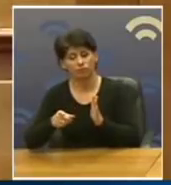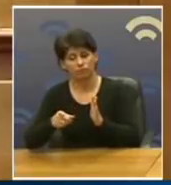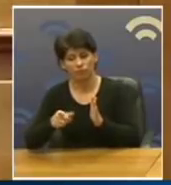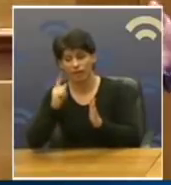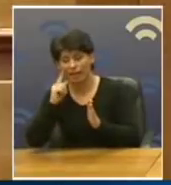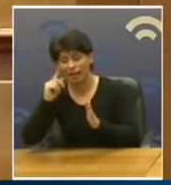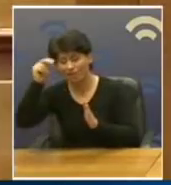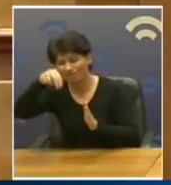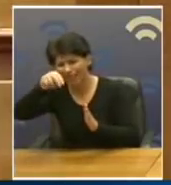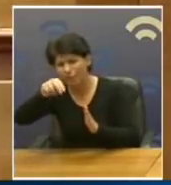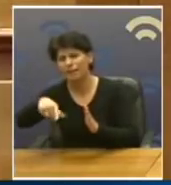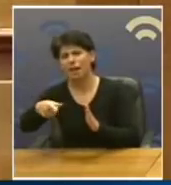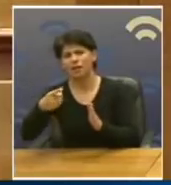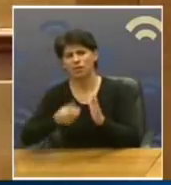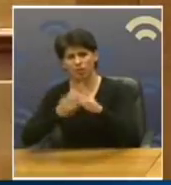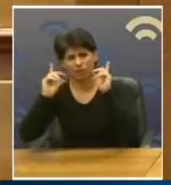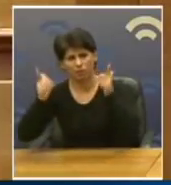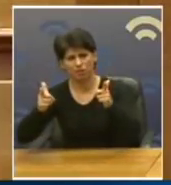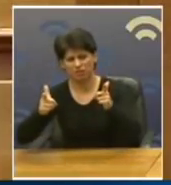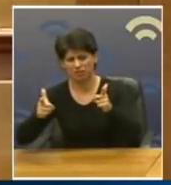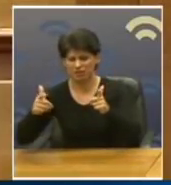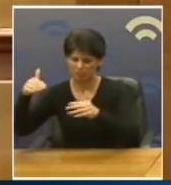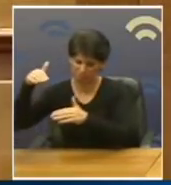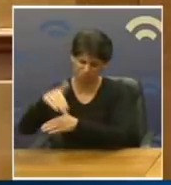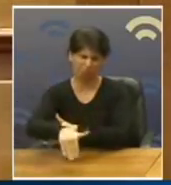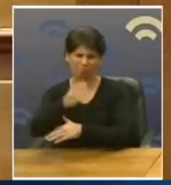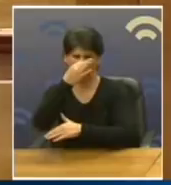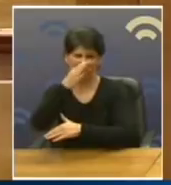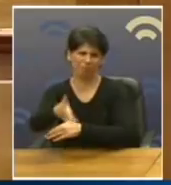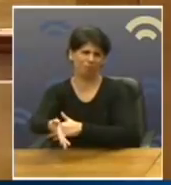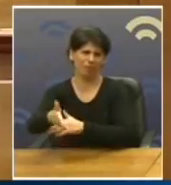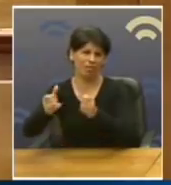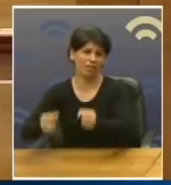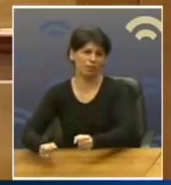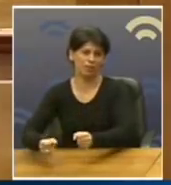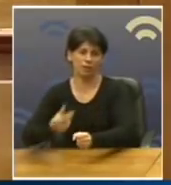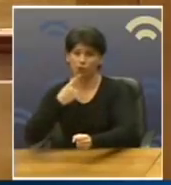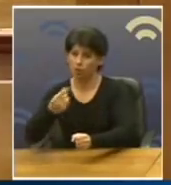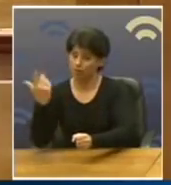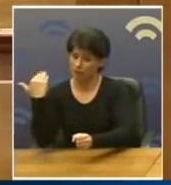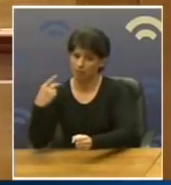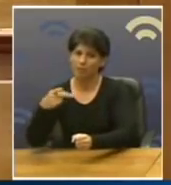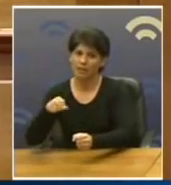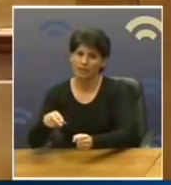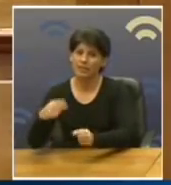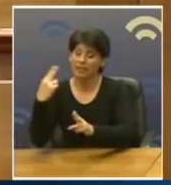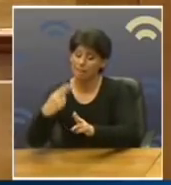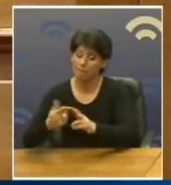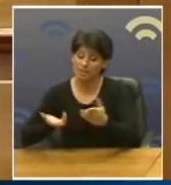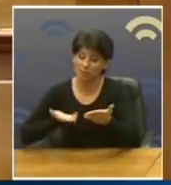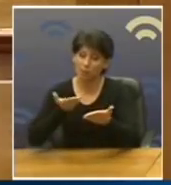καιροσκοπισμού από την πλευρά της Νέας Δημοκρατίας, αλλά και κατάπτωσης θεσμικής. Το είπα και πριν, αφορά την επίσημη σας